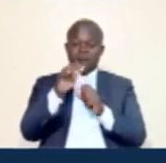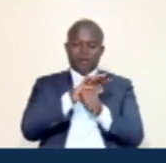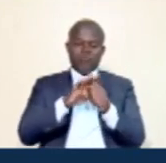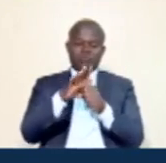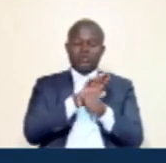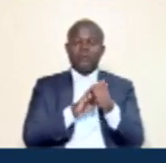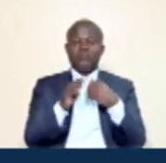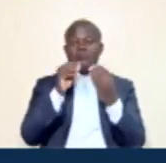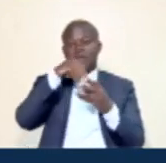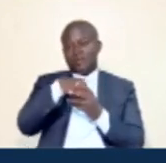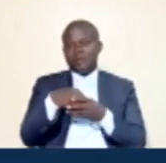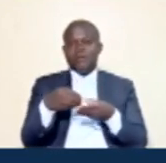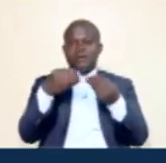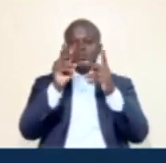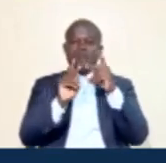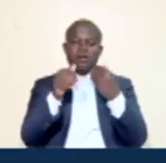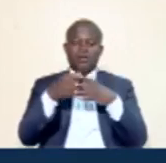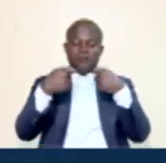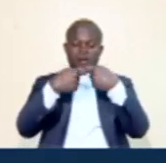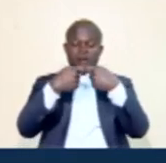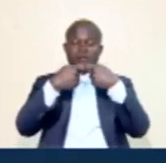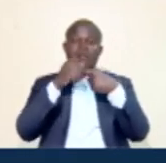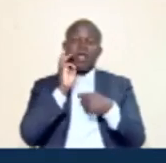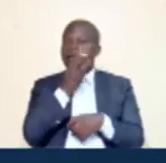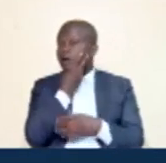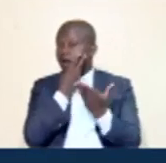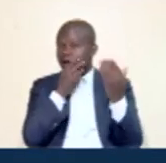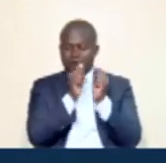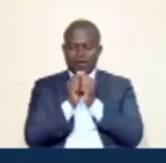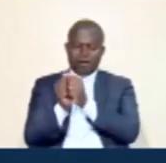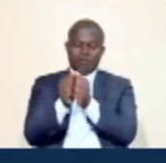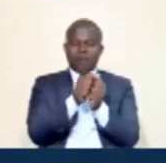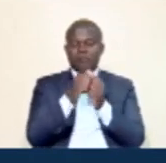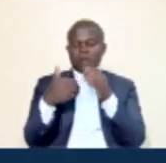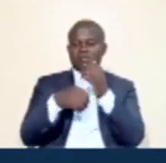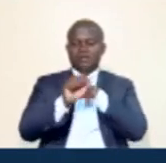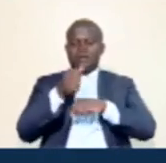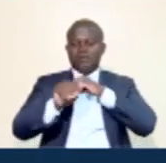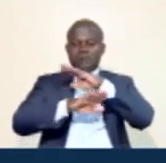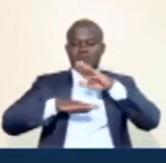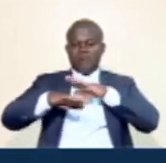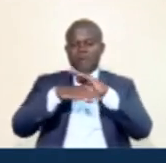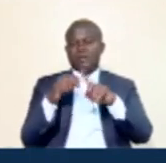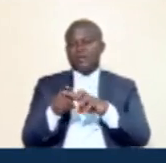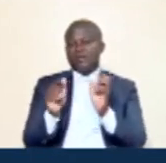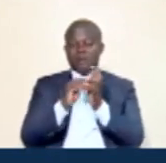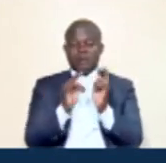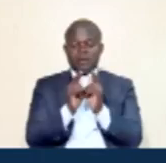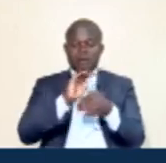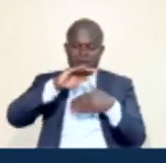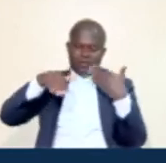100%, birimo nko kugeza ku baturage amashanyarazi, amazi, ndetse no kwegerezwa ibikorwa remezo bitandukanye. Iyi nama